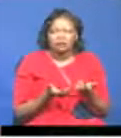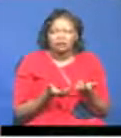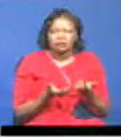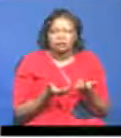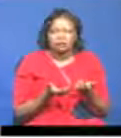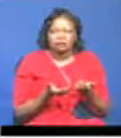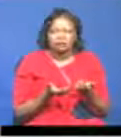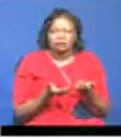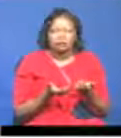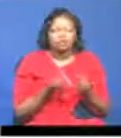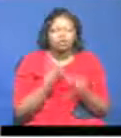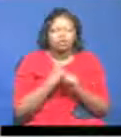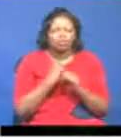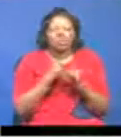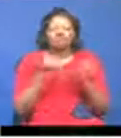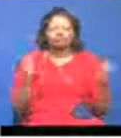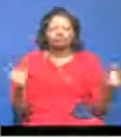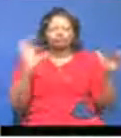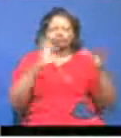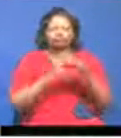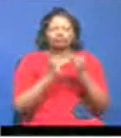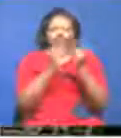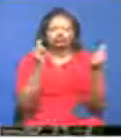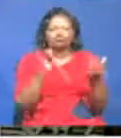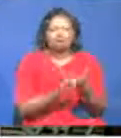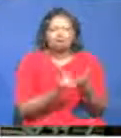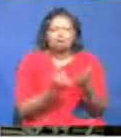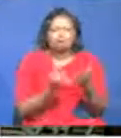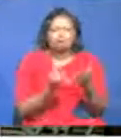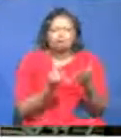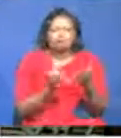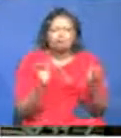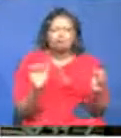you know, bring all the efforts together to intervene so that we can save lives.